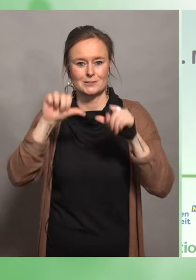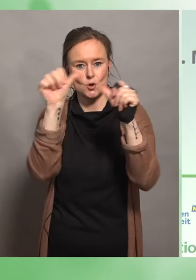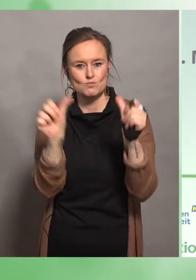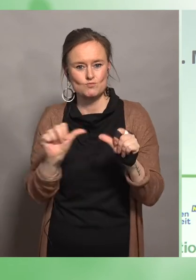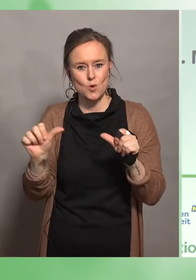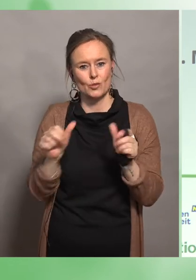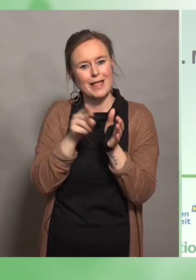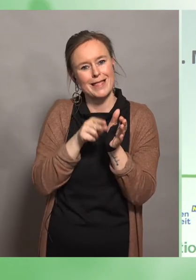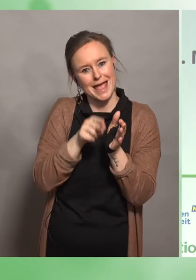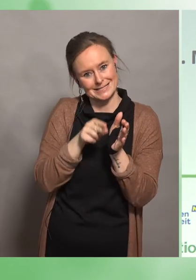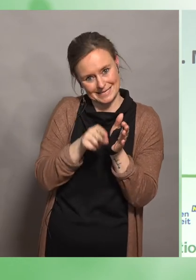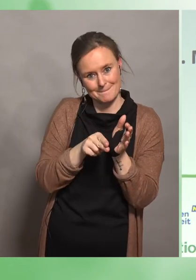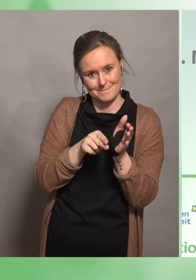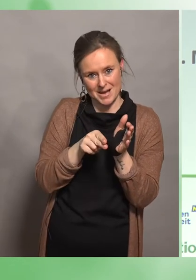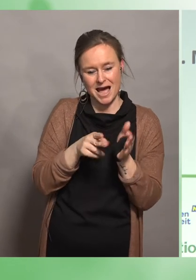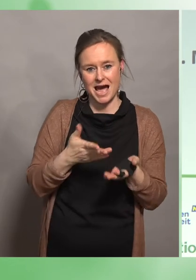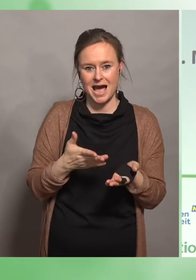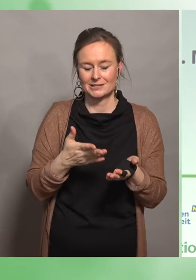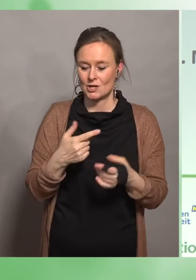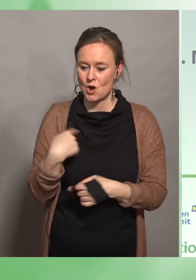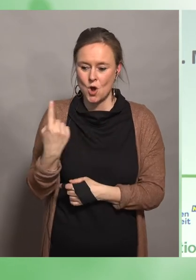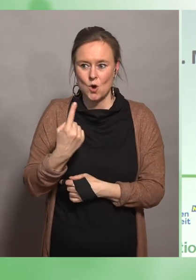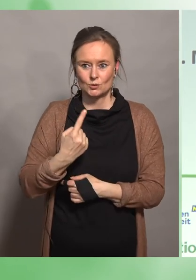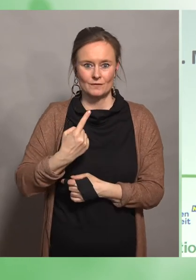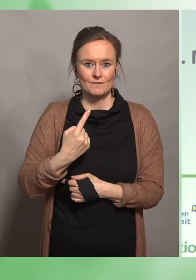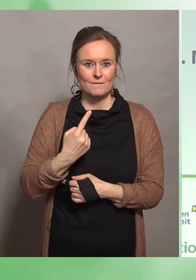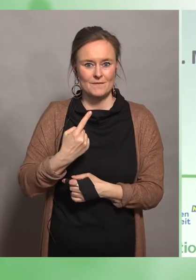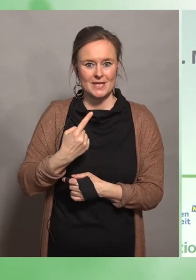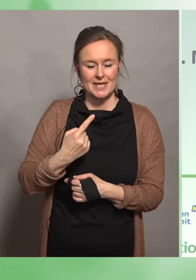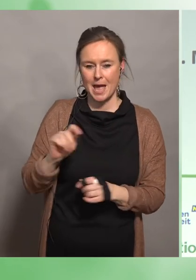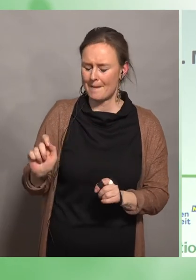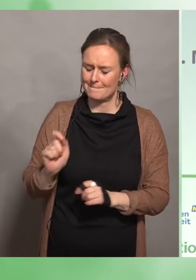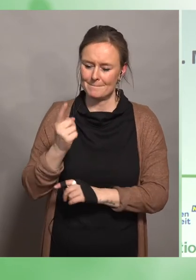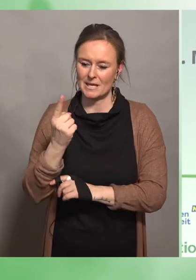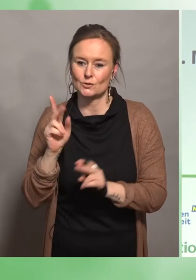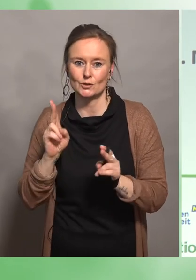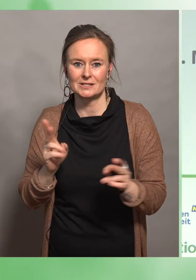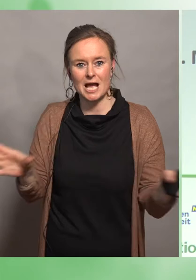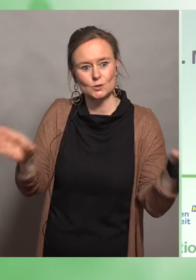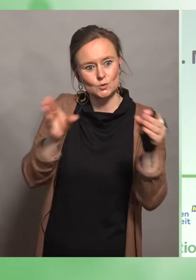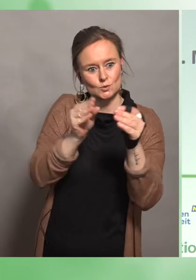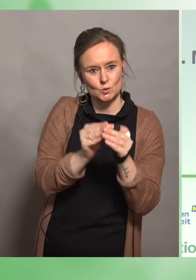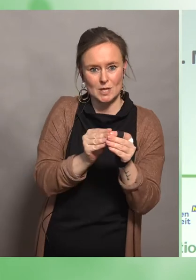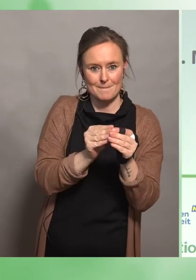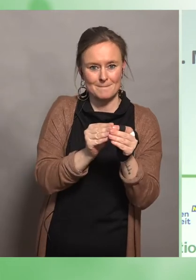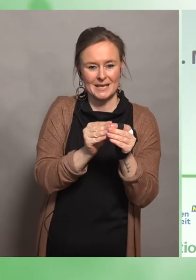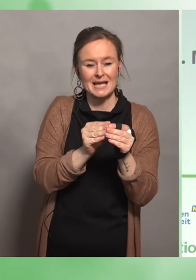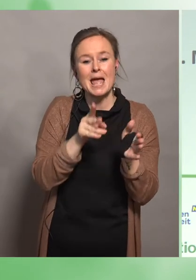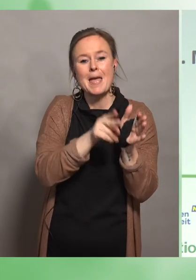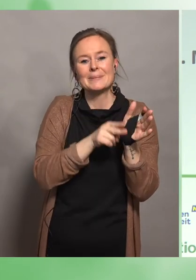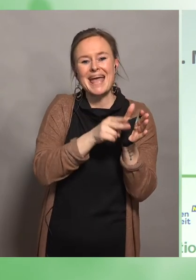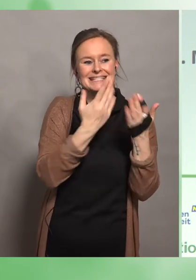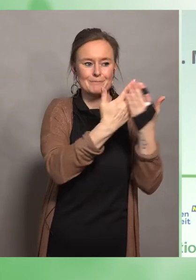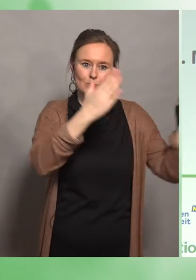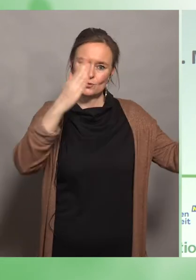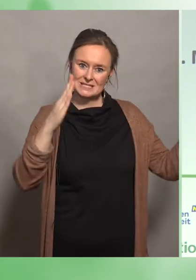Modelleisenbahnen entwickelt hat und den wir in hervorragender Weise zusammenbringen konnten mit dem Modelleisenbahnmuseum in Schiltern und